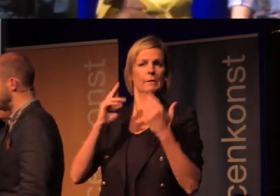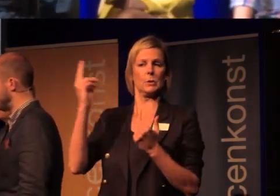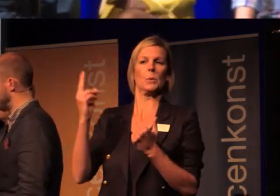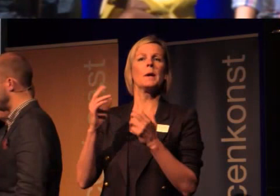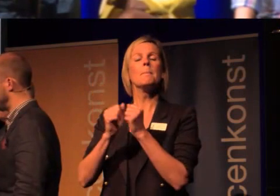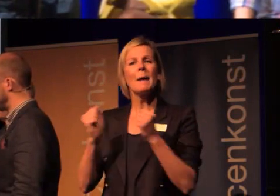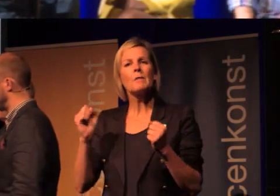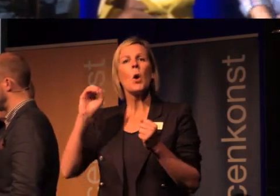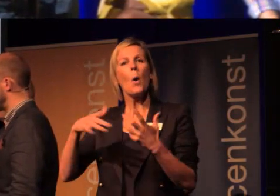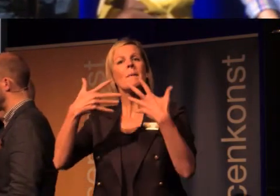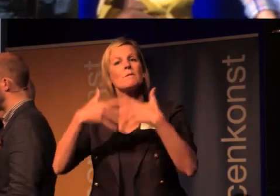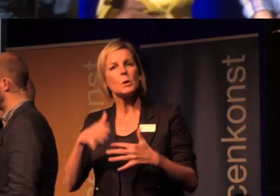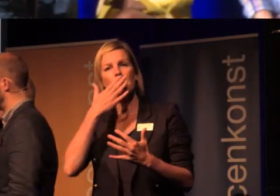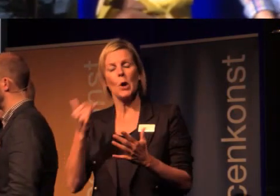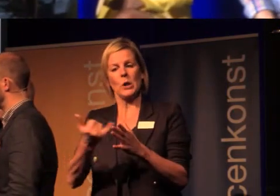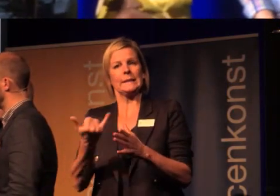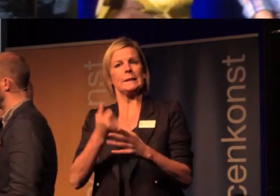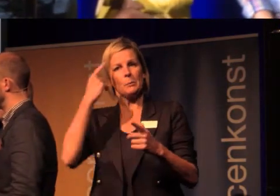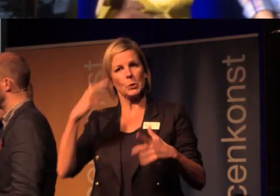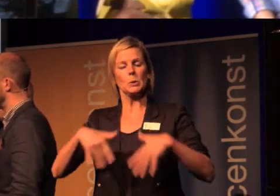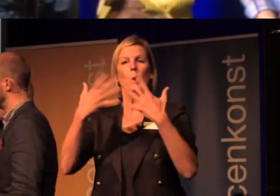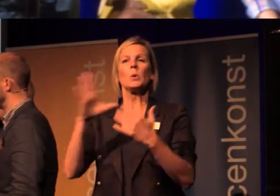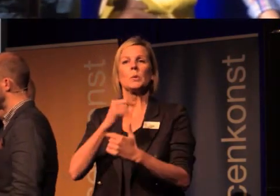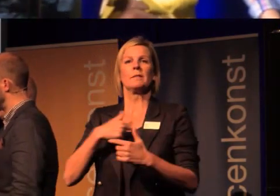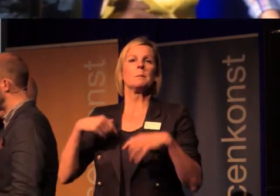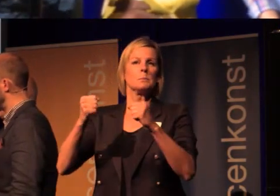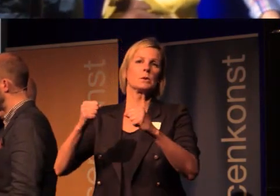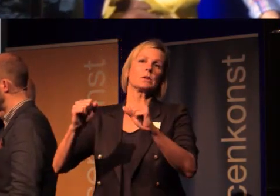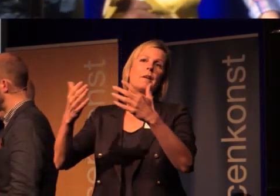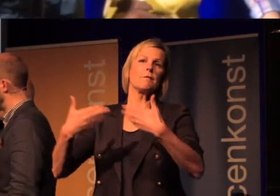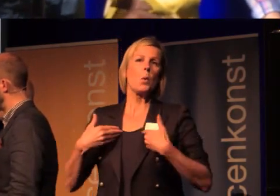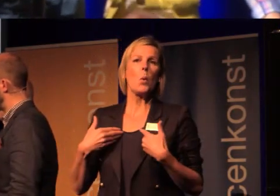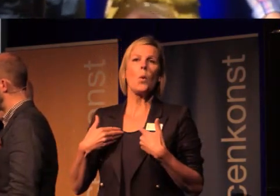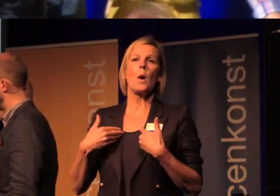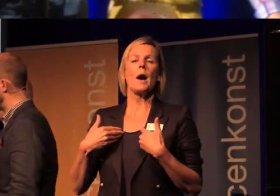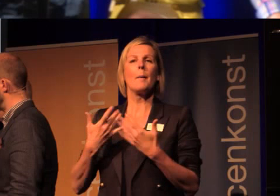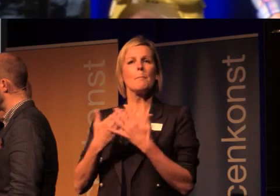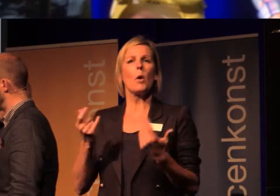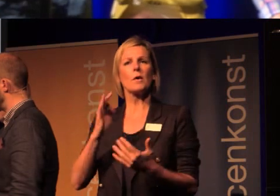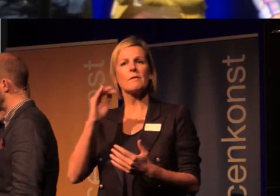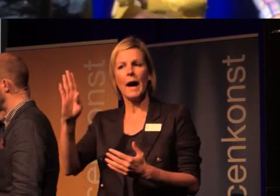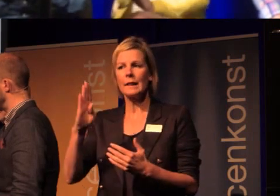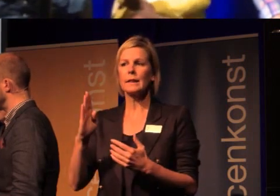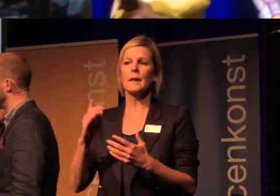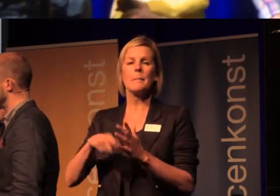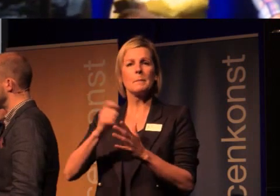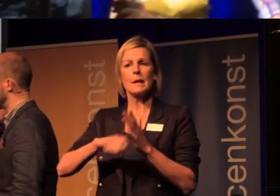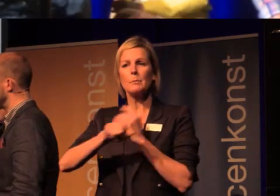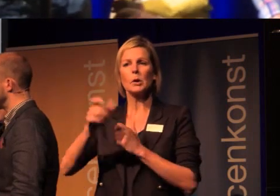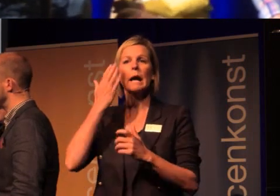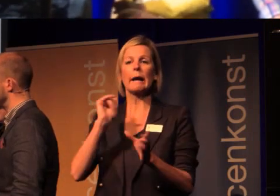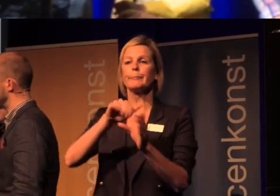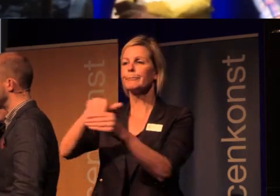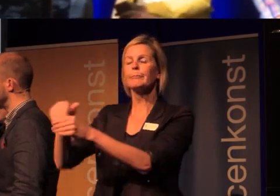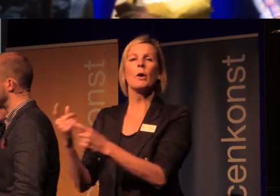det är ju att det finns en bredd och mångfald i den kultur som både medborgarna kan utöva, men också det som